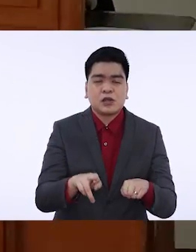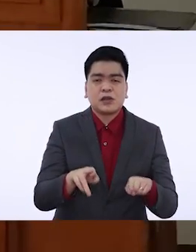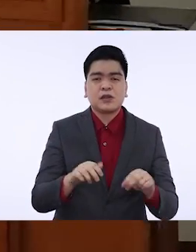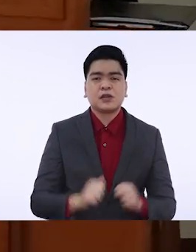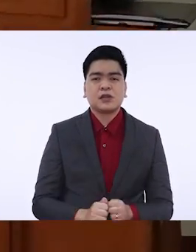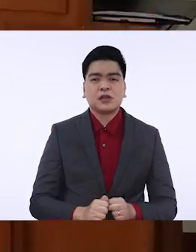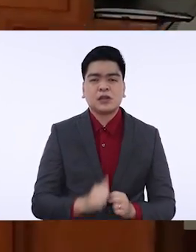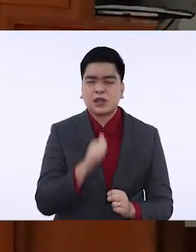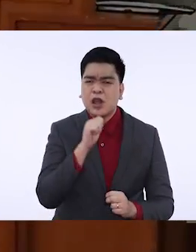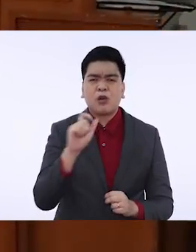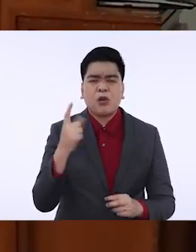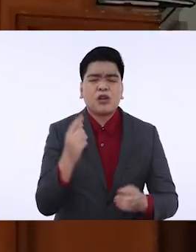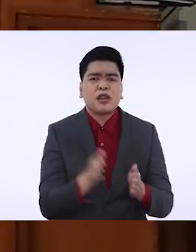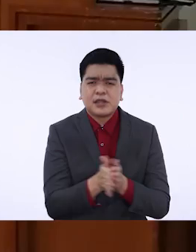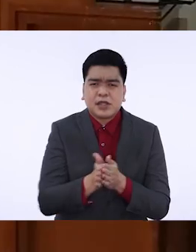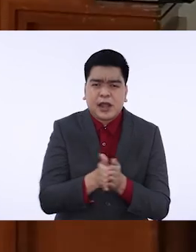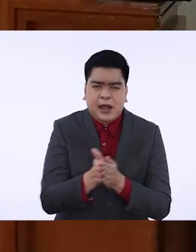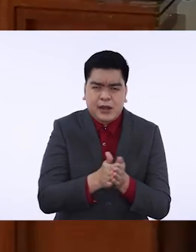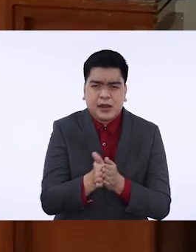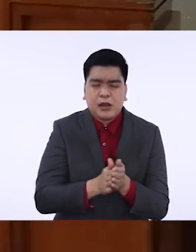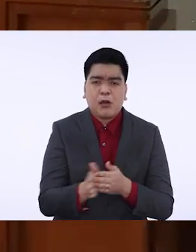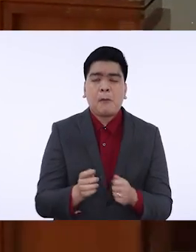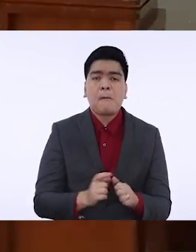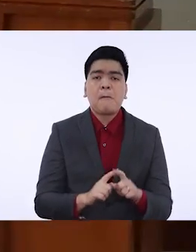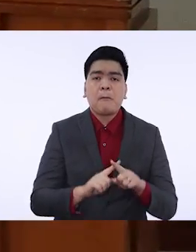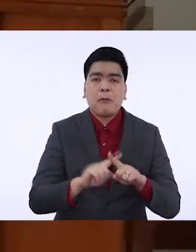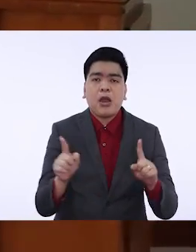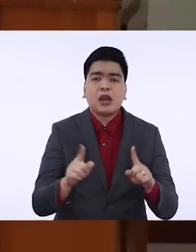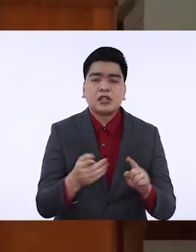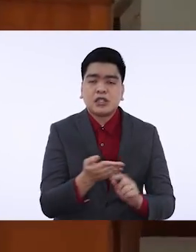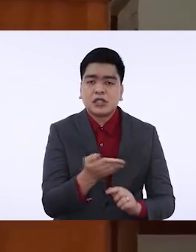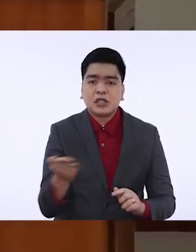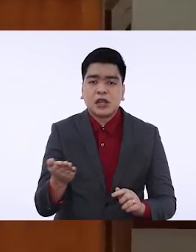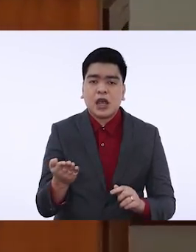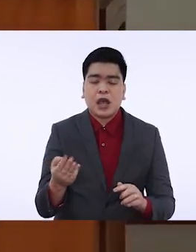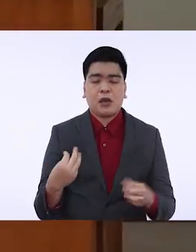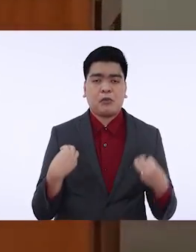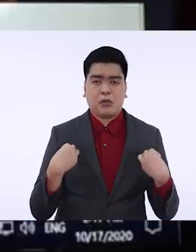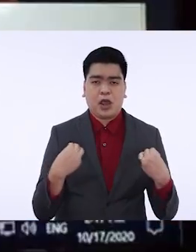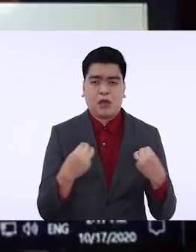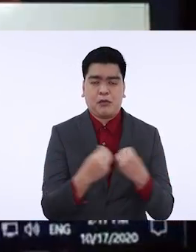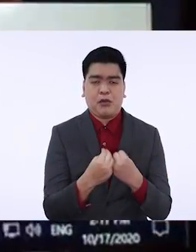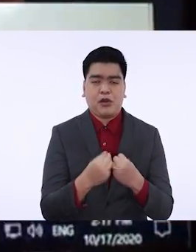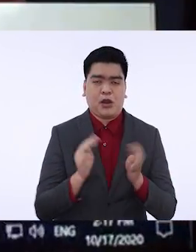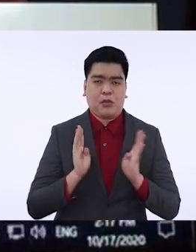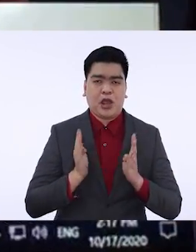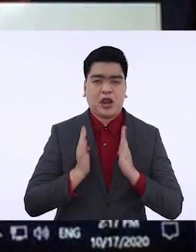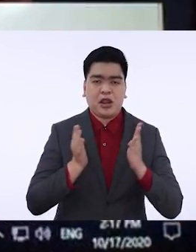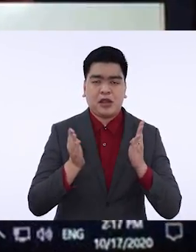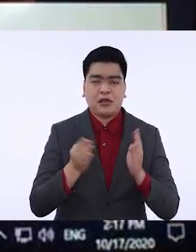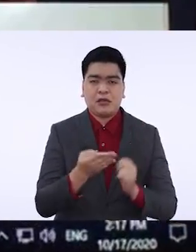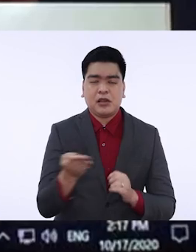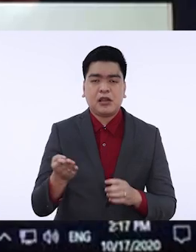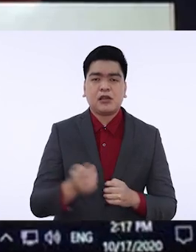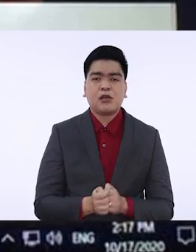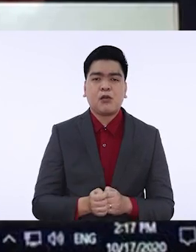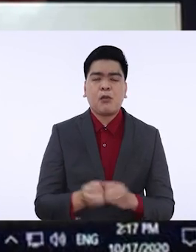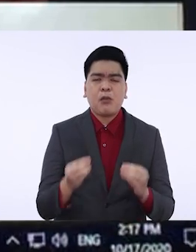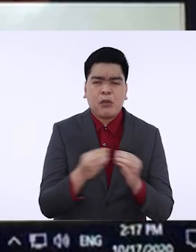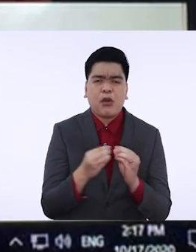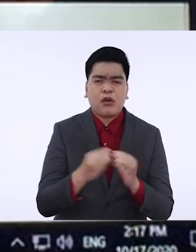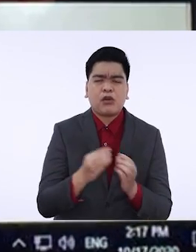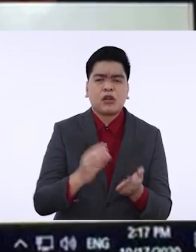nung kasiglahan ng kapisanan kundi ang mga kaanib na mga binhi ay lalong matuto